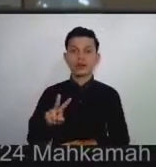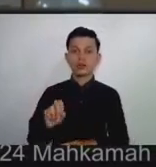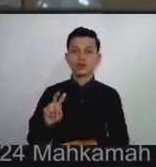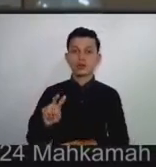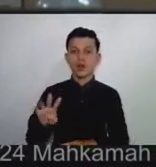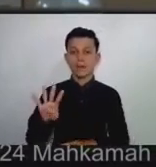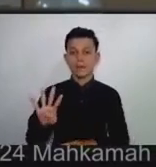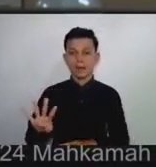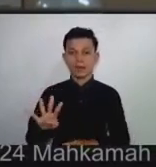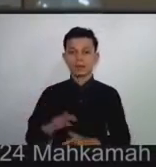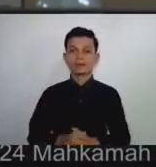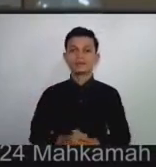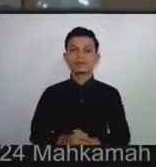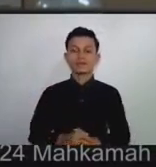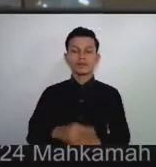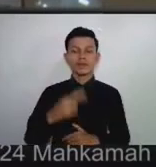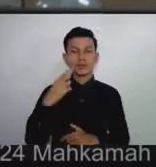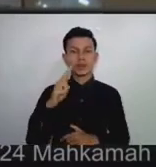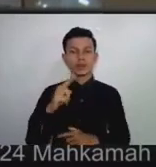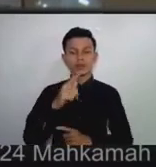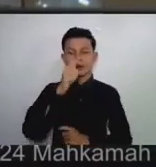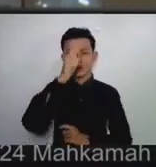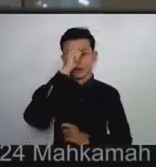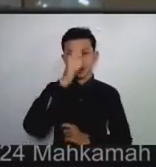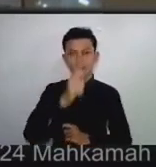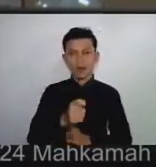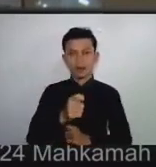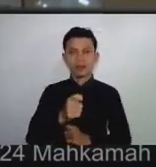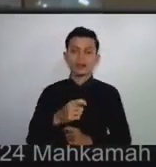g03/2024 demi kehormatan keluhuran martabat serta